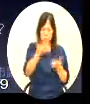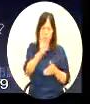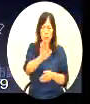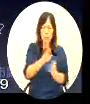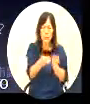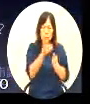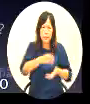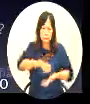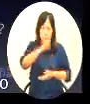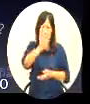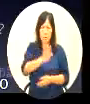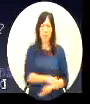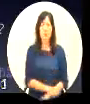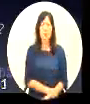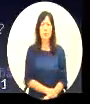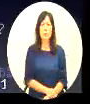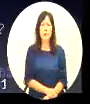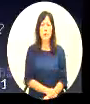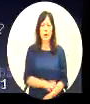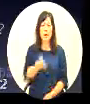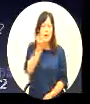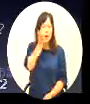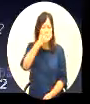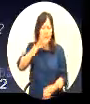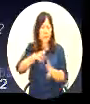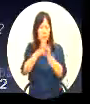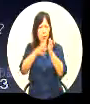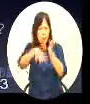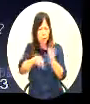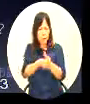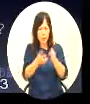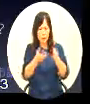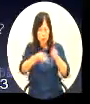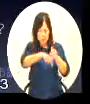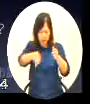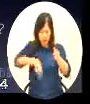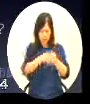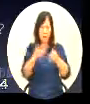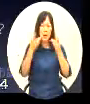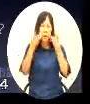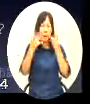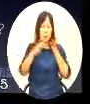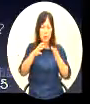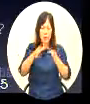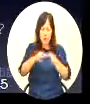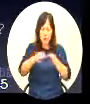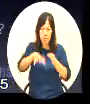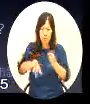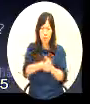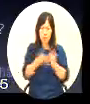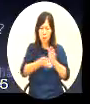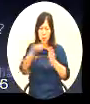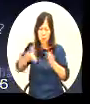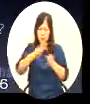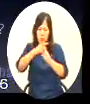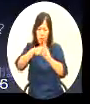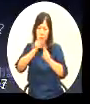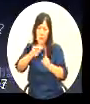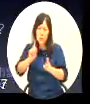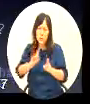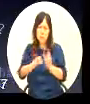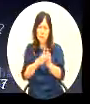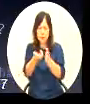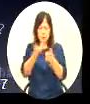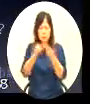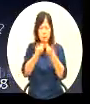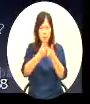期提到的，就是我们的冈山火车站前面那块果菜市场，那现在到底迁建进度是如何？在上个会期的